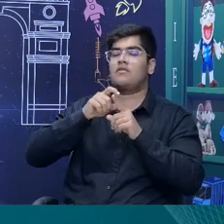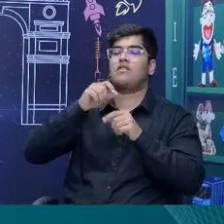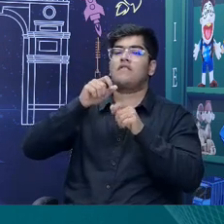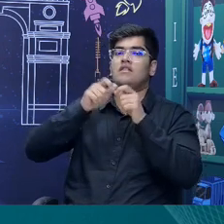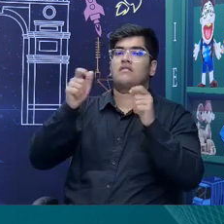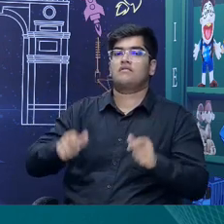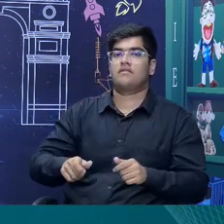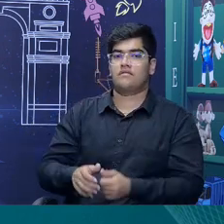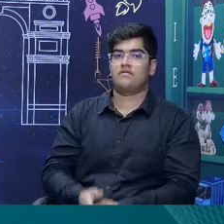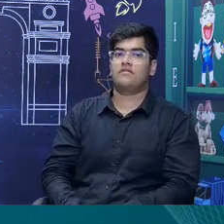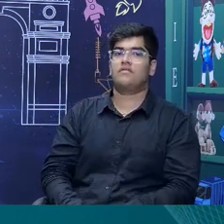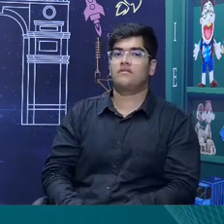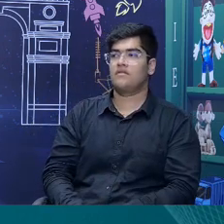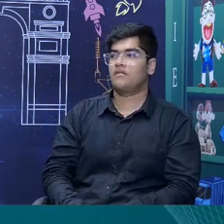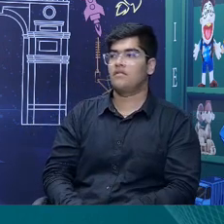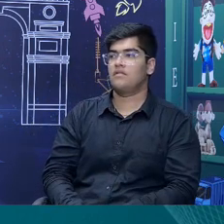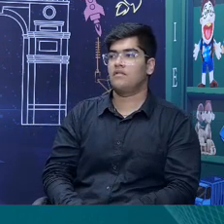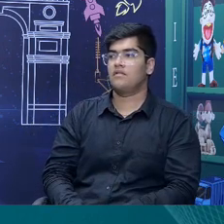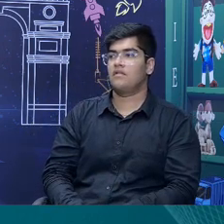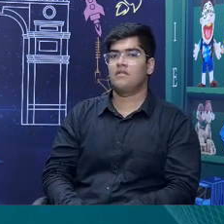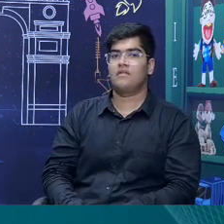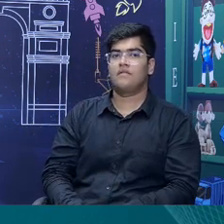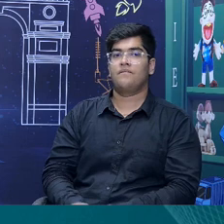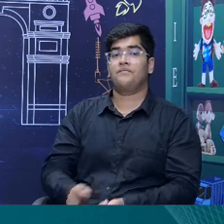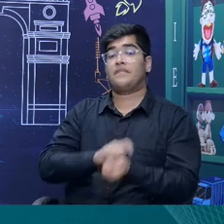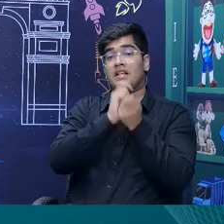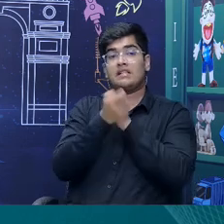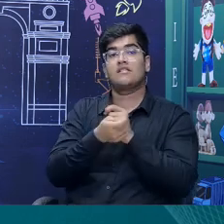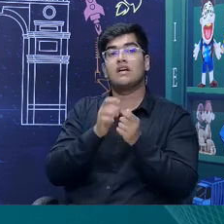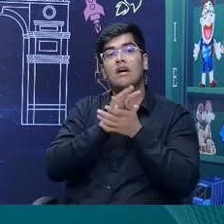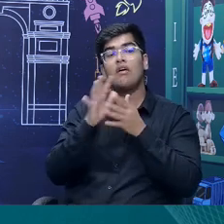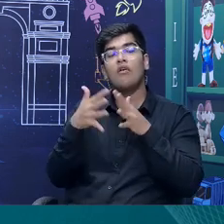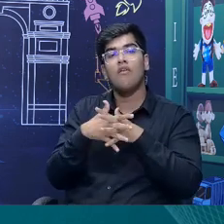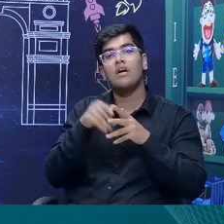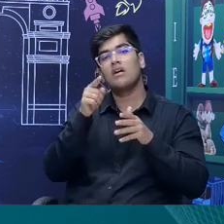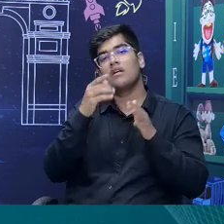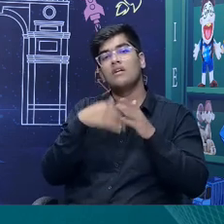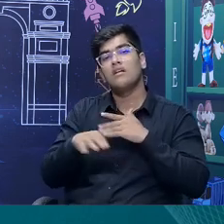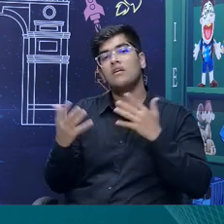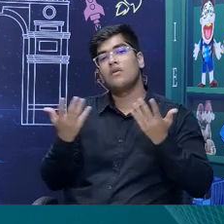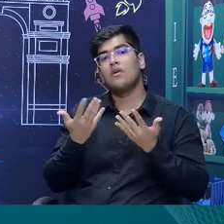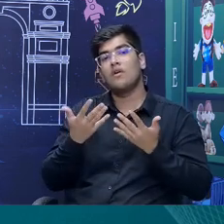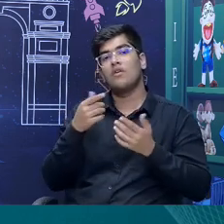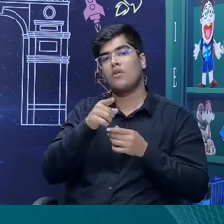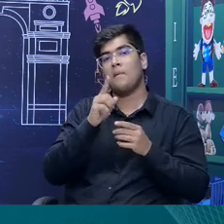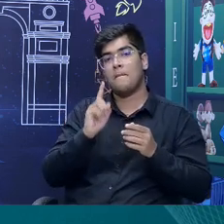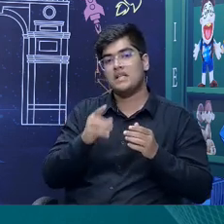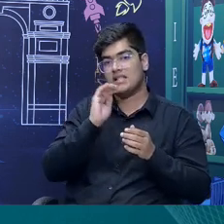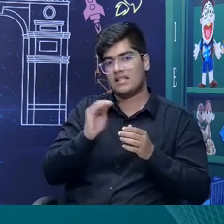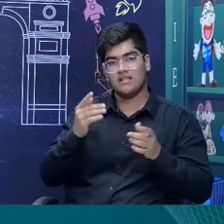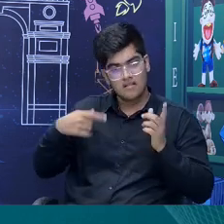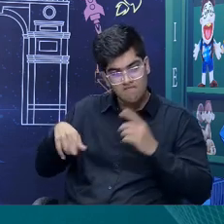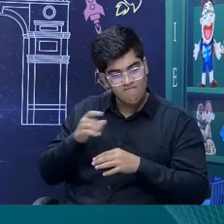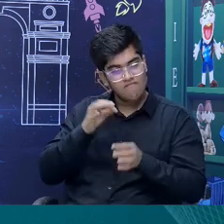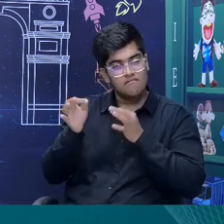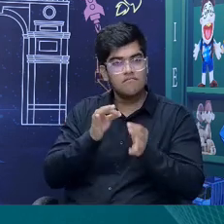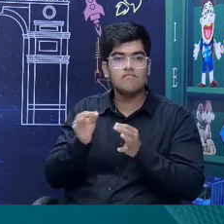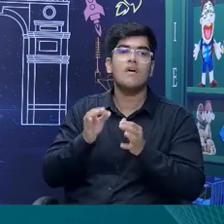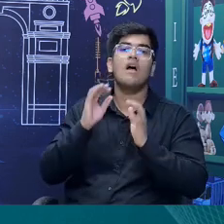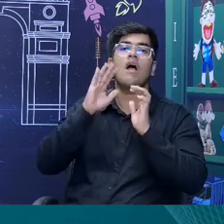मैं मॉडिफाइड होमवर्क मॉडिफाइड होमवर्क है की हमें बच्चों को यह इंटरप्रेट करना है की कैसे